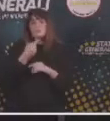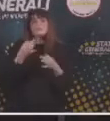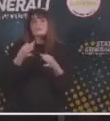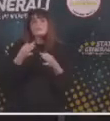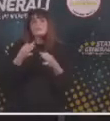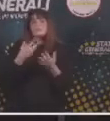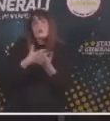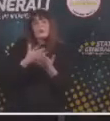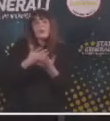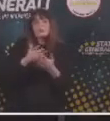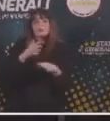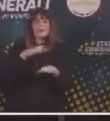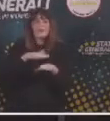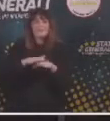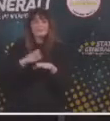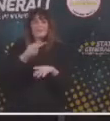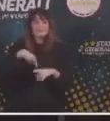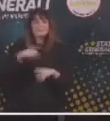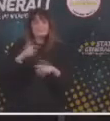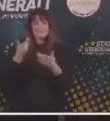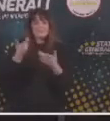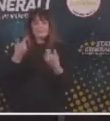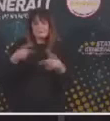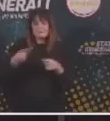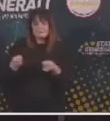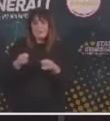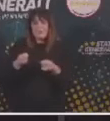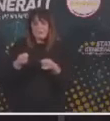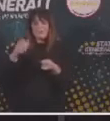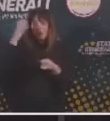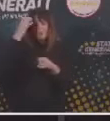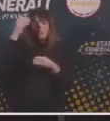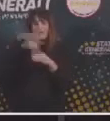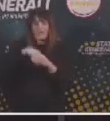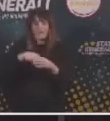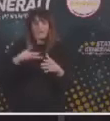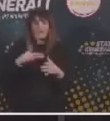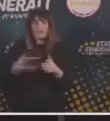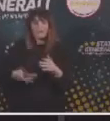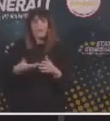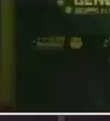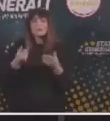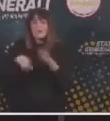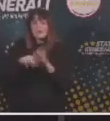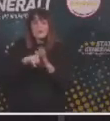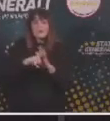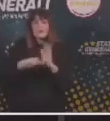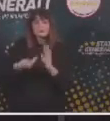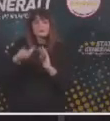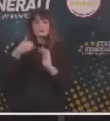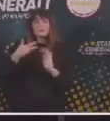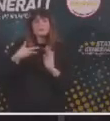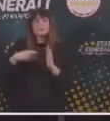stiamo facendo al governo che dietro quell elenco di leggi c'è un percorso in questo